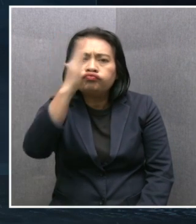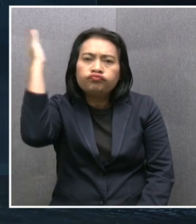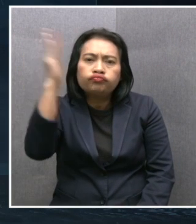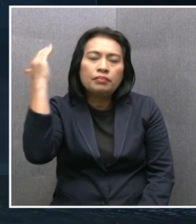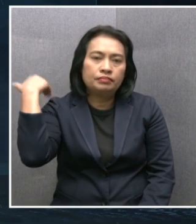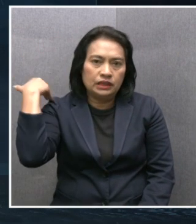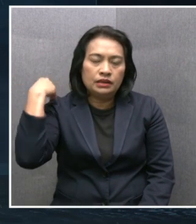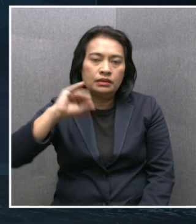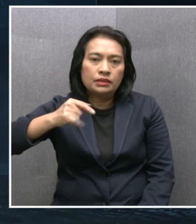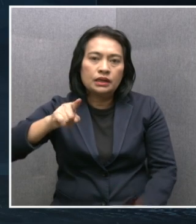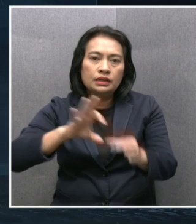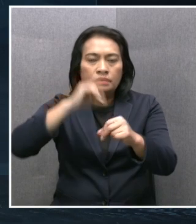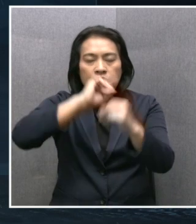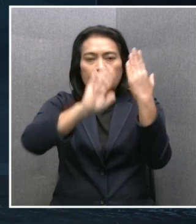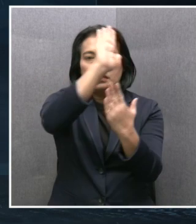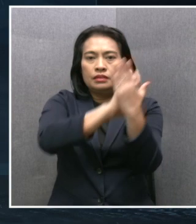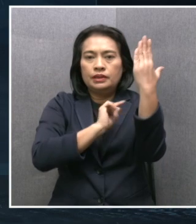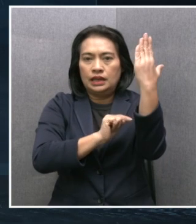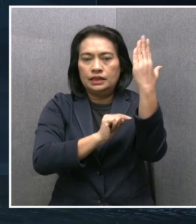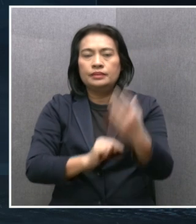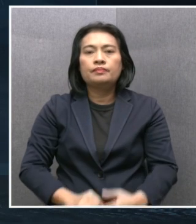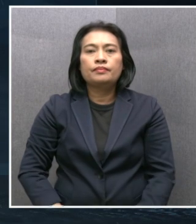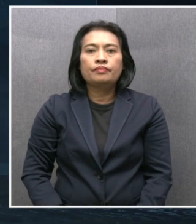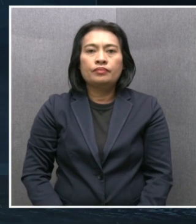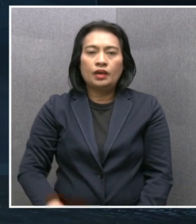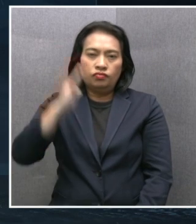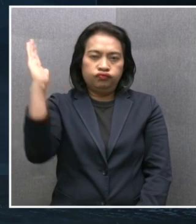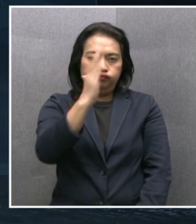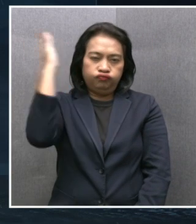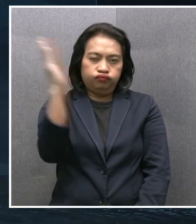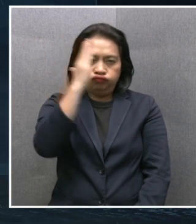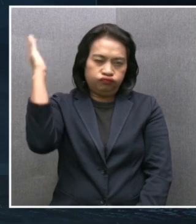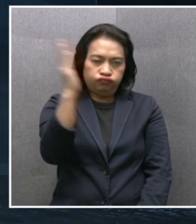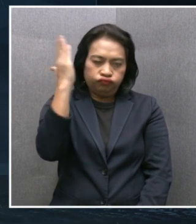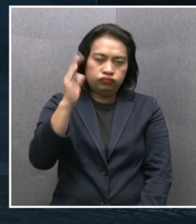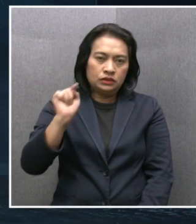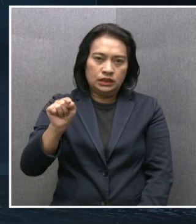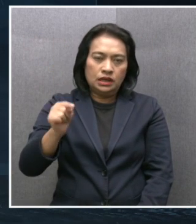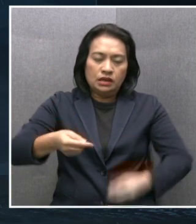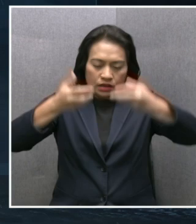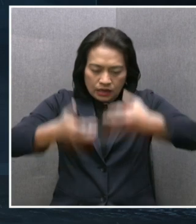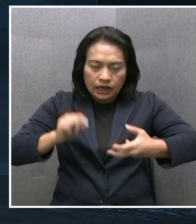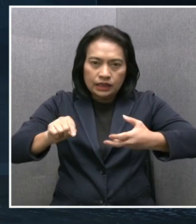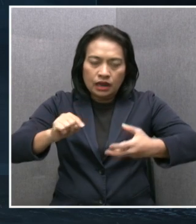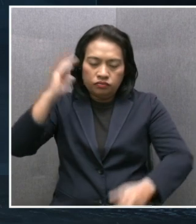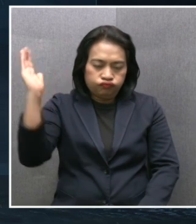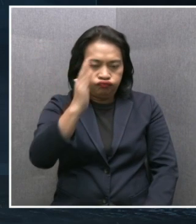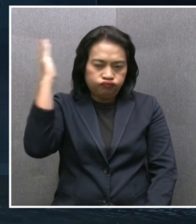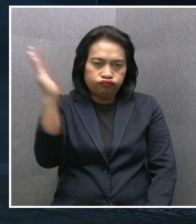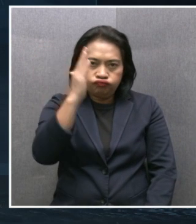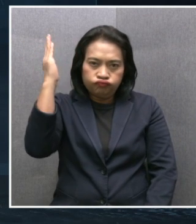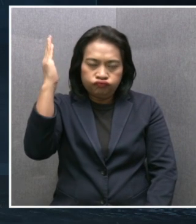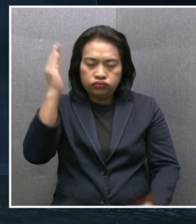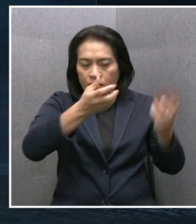คลื่อนผ่านบริเวณประเทศไทยสำหรับระดับความรุนแรงของพายุหมุนเขตร้อนก็จะมีการก่อตัวเป็นหย่อมความกดอากาศต่